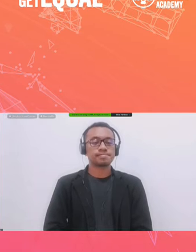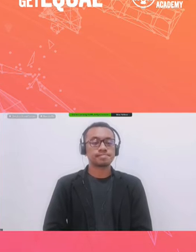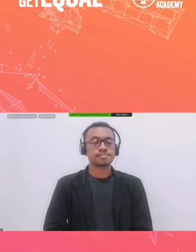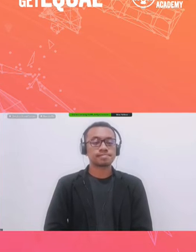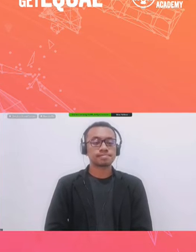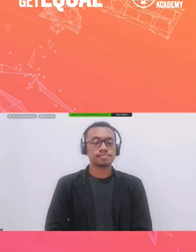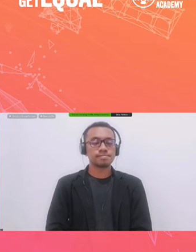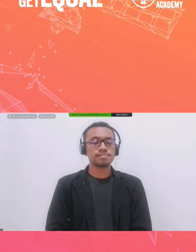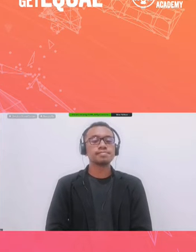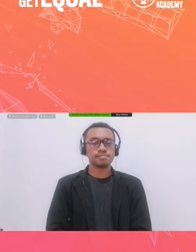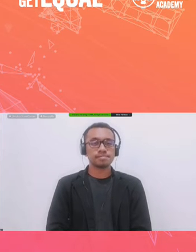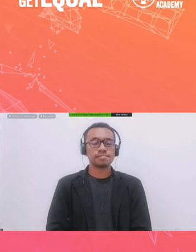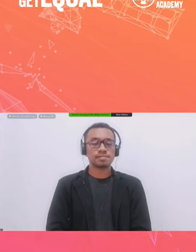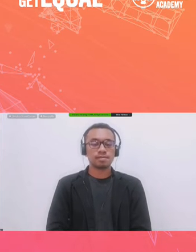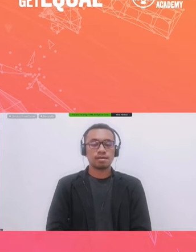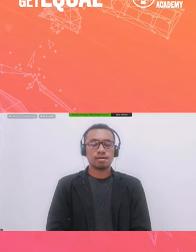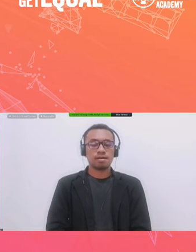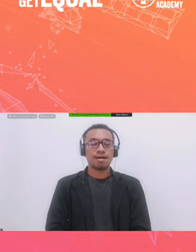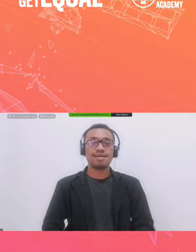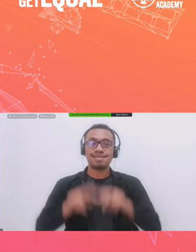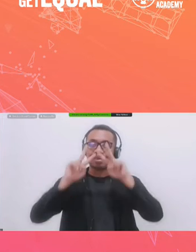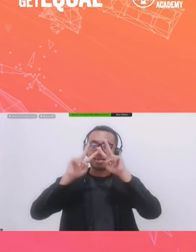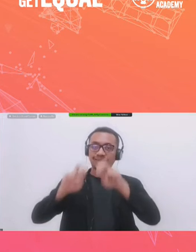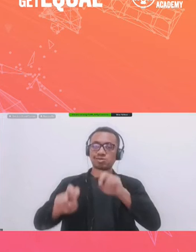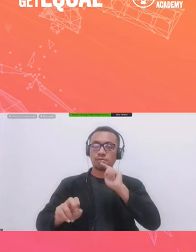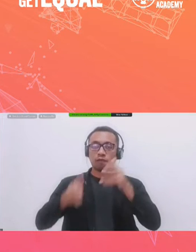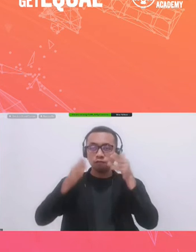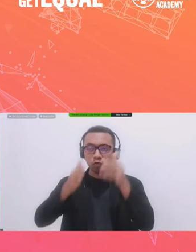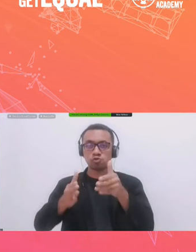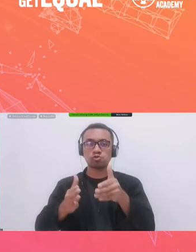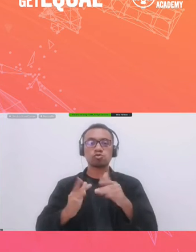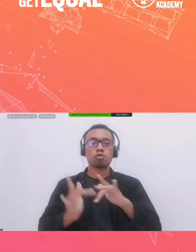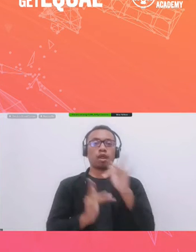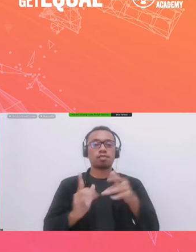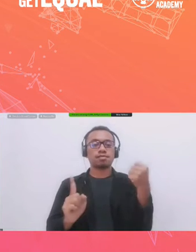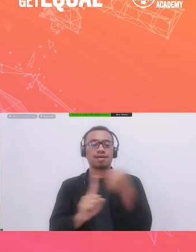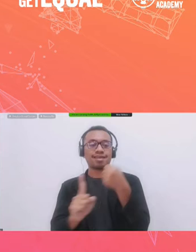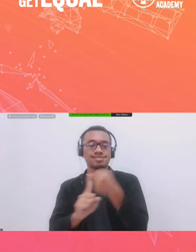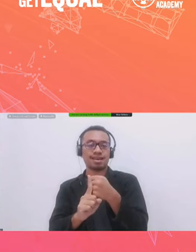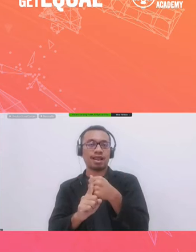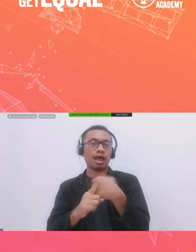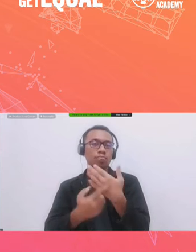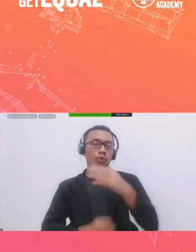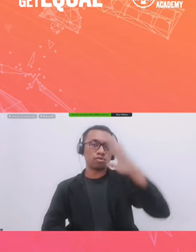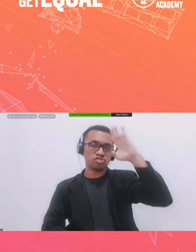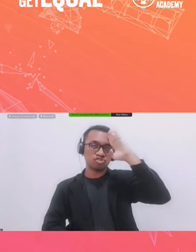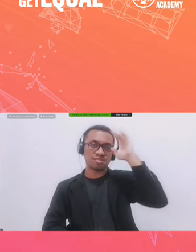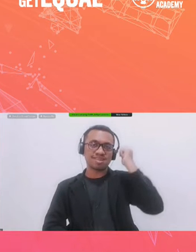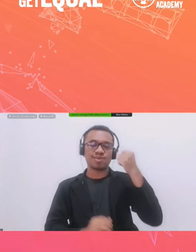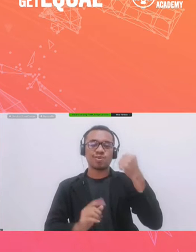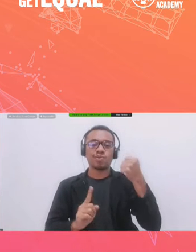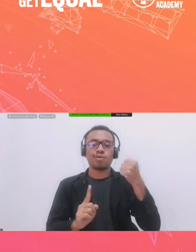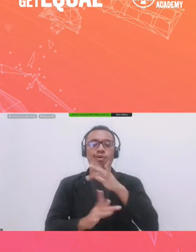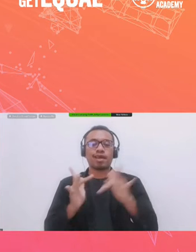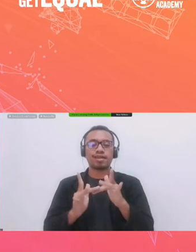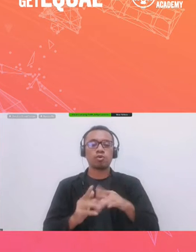riset ini fokus tentang kekerasan online, atau lebih fokus lagi kekerasan berbasis gender online atau KBGO yang dialami